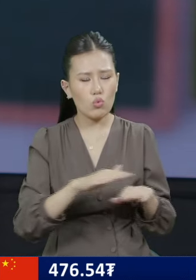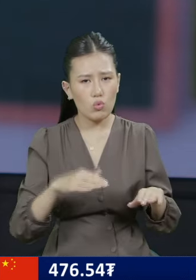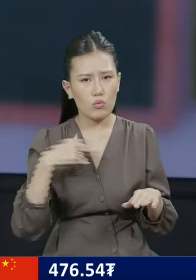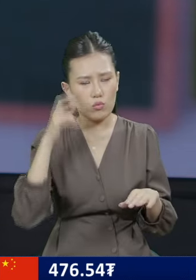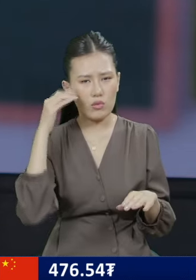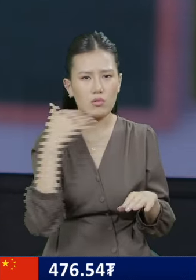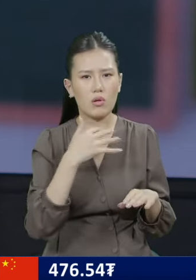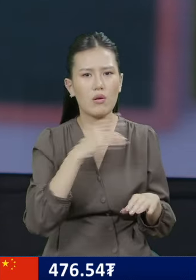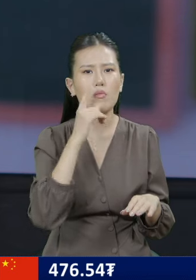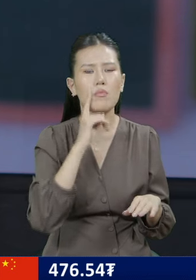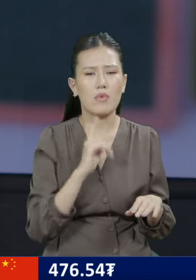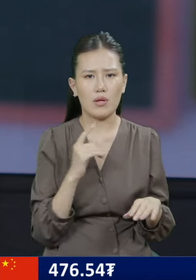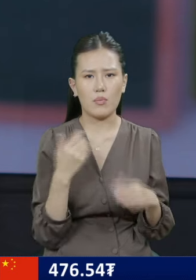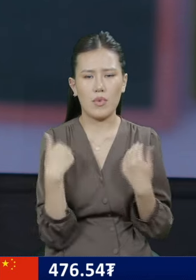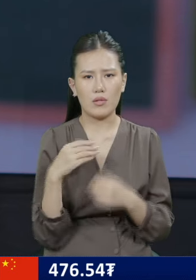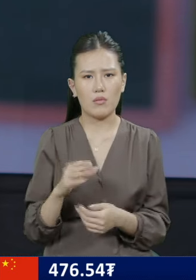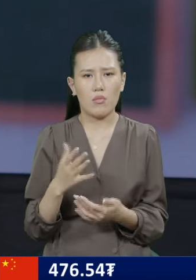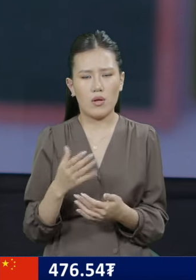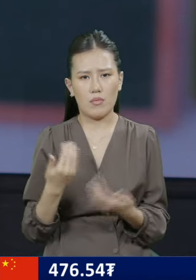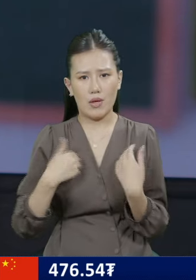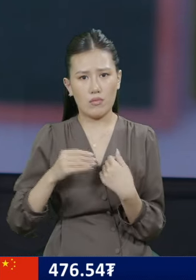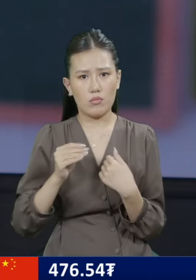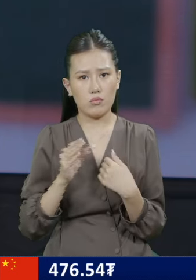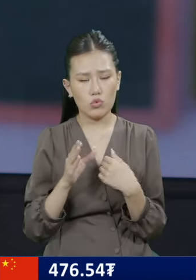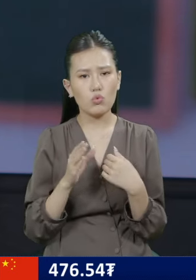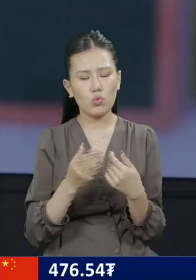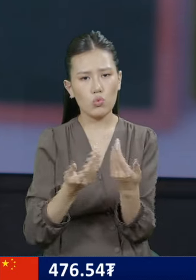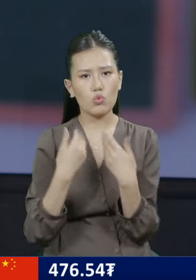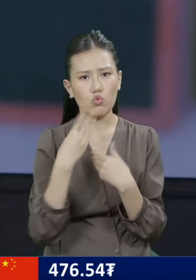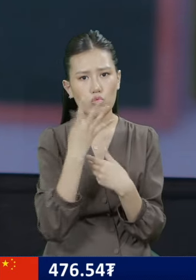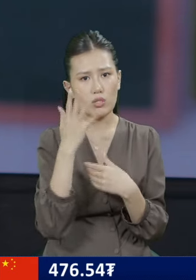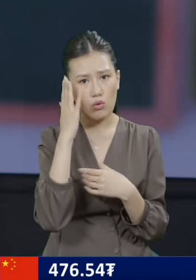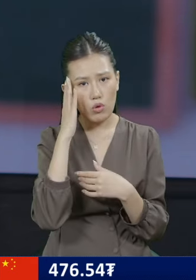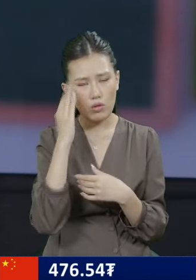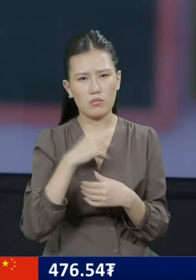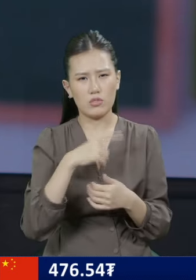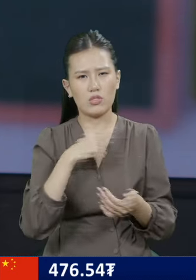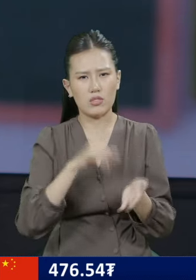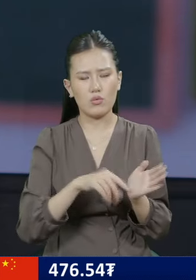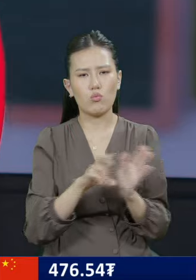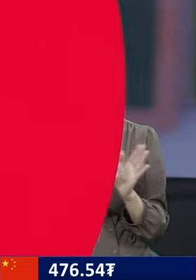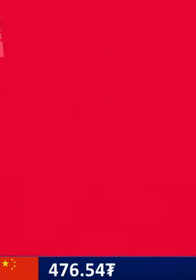түнд багшлах эрх олгох 45 хоногийн сургалт маш том боломж нээж өгч байна гээ.